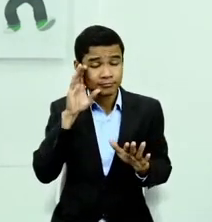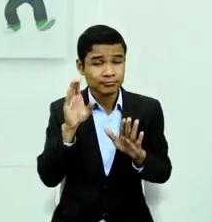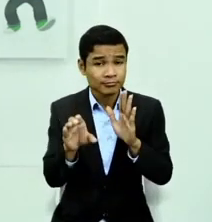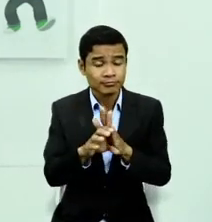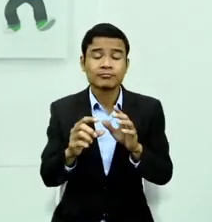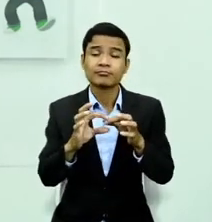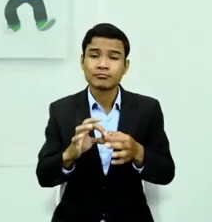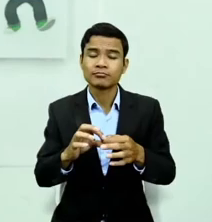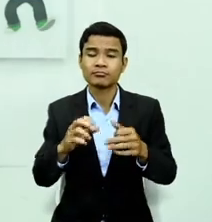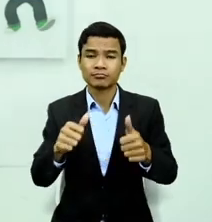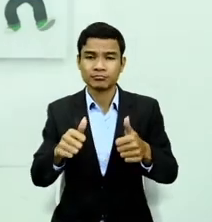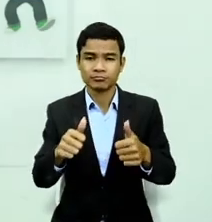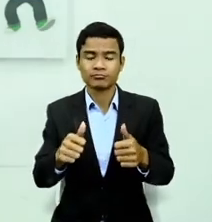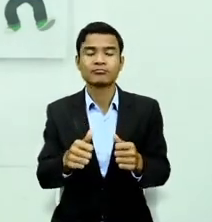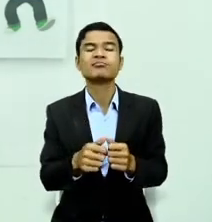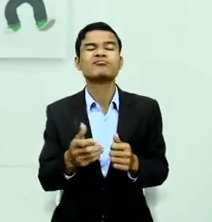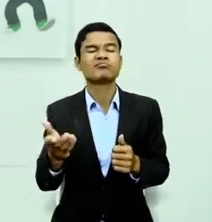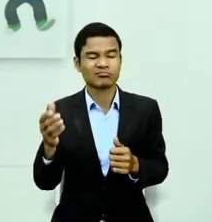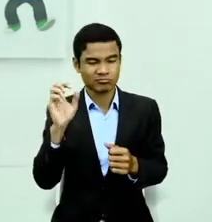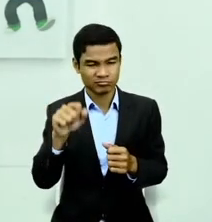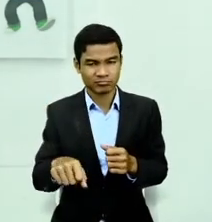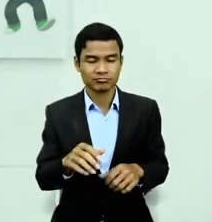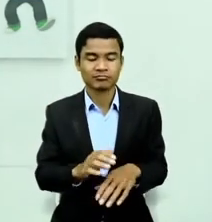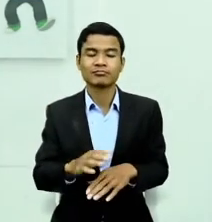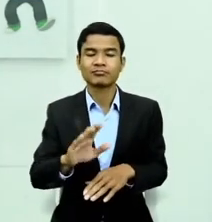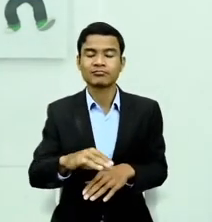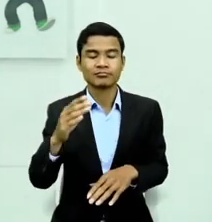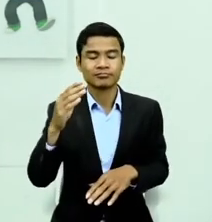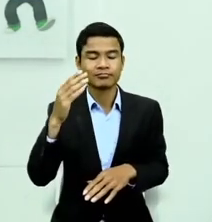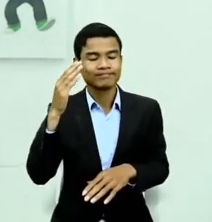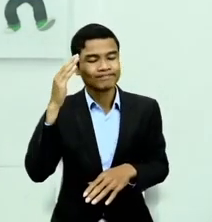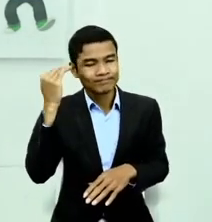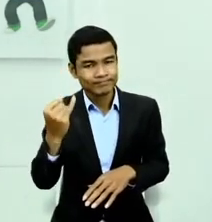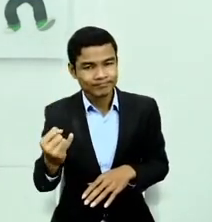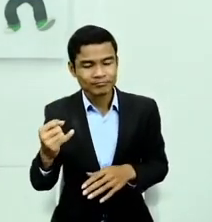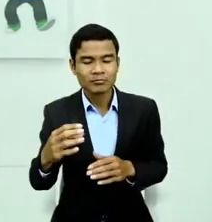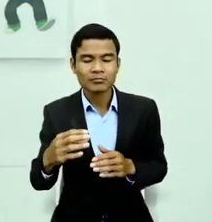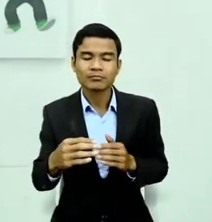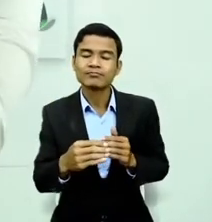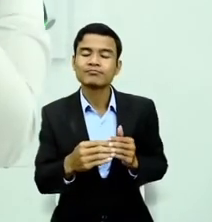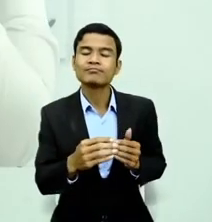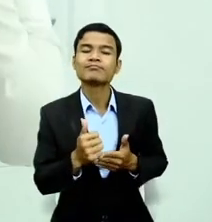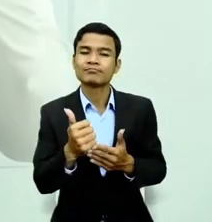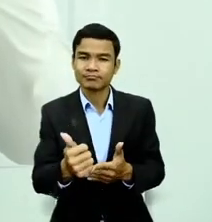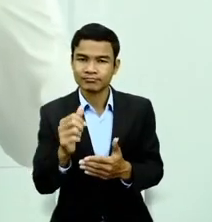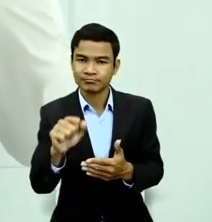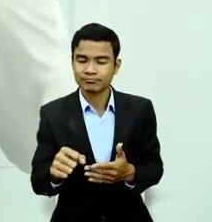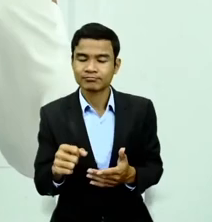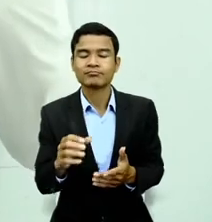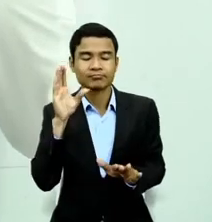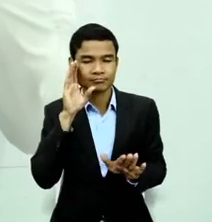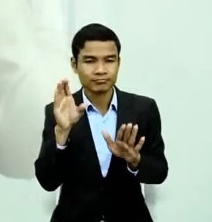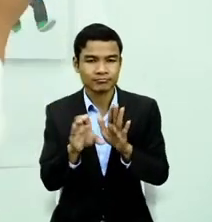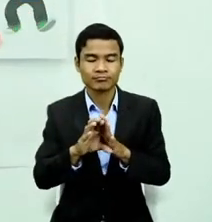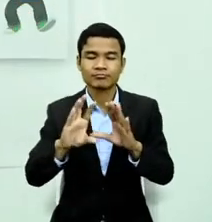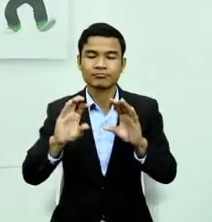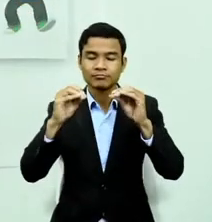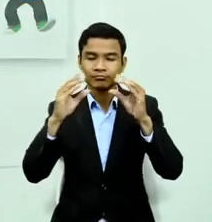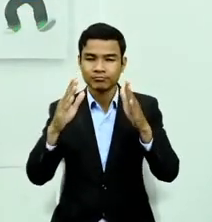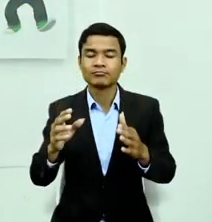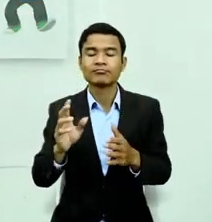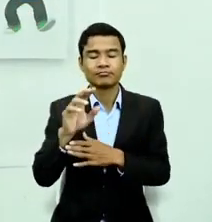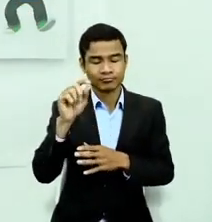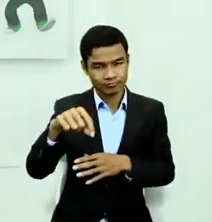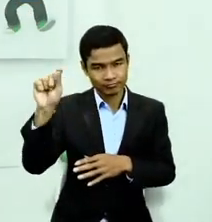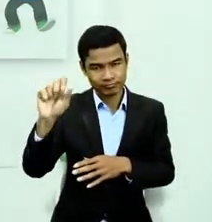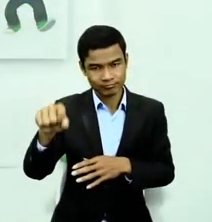phí tầm nẹ tầm nốt. Lo đài. Kinh khám anh bảo ní cô chết chùi kì. Chắc rụp hiệp nắng. Cứ nẹ cứu cô xì nhá.